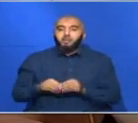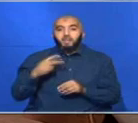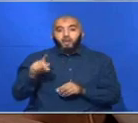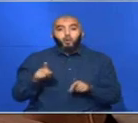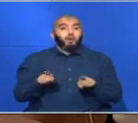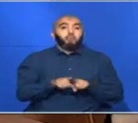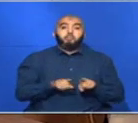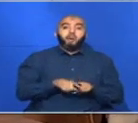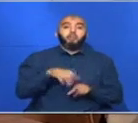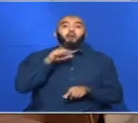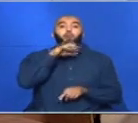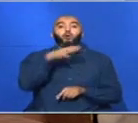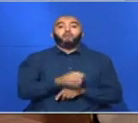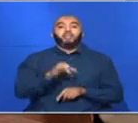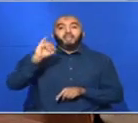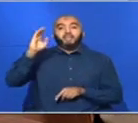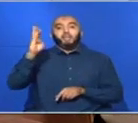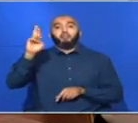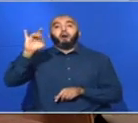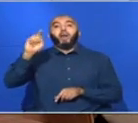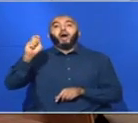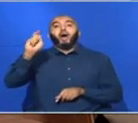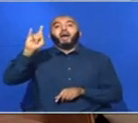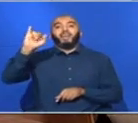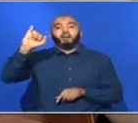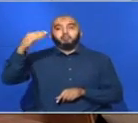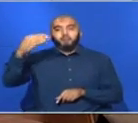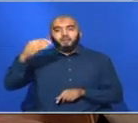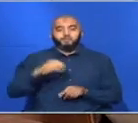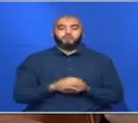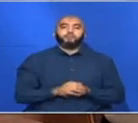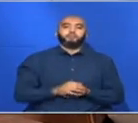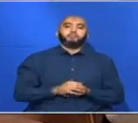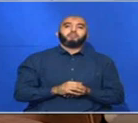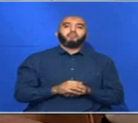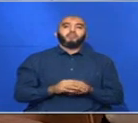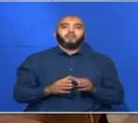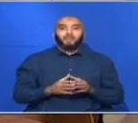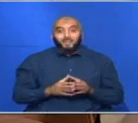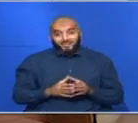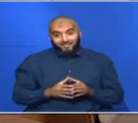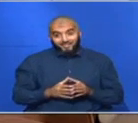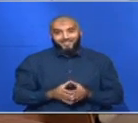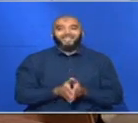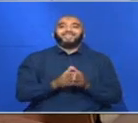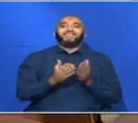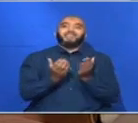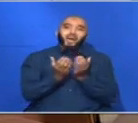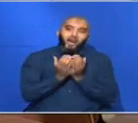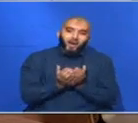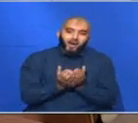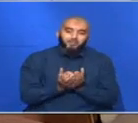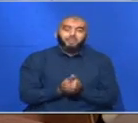انك حميد مجيد اللهم صل على سيدنا محمد الفاتح لما اغلق والخاتم لما سبق ناصر الحق